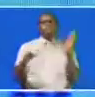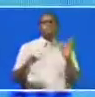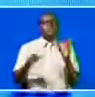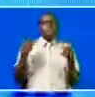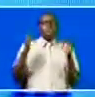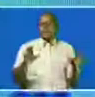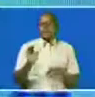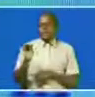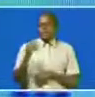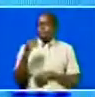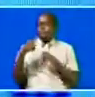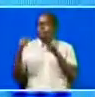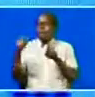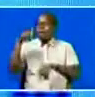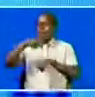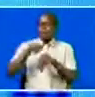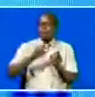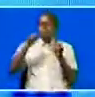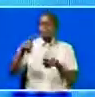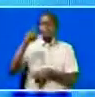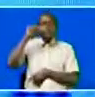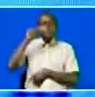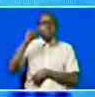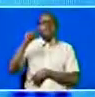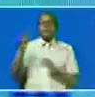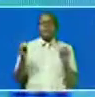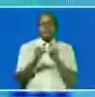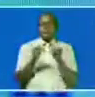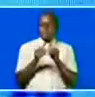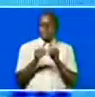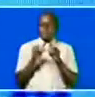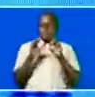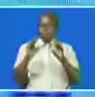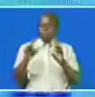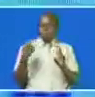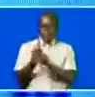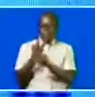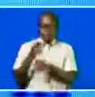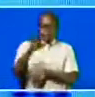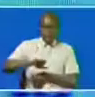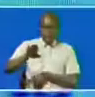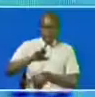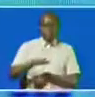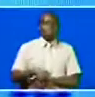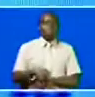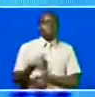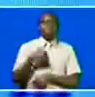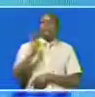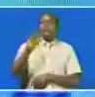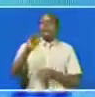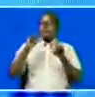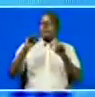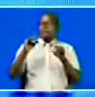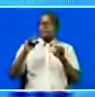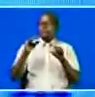sana. Kocha huyo amesema haya akiwa jijini Mombasa wakati alikuwa amekutana na wakufunzi kutoka maeneo hayo. Hii leo Minye amewaomba makocha